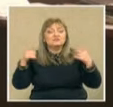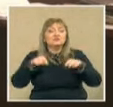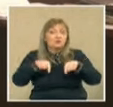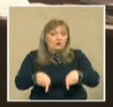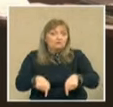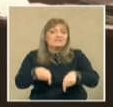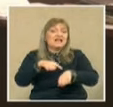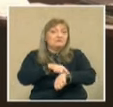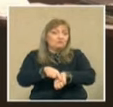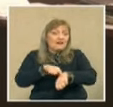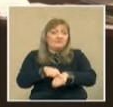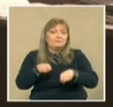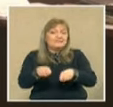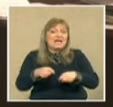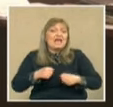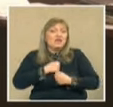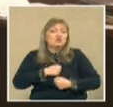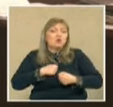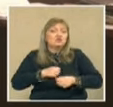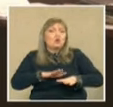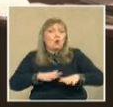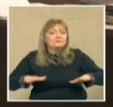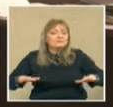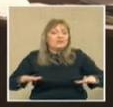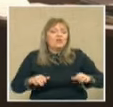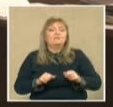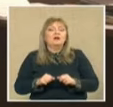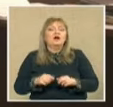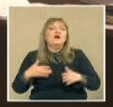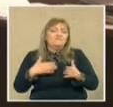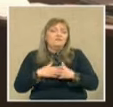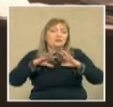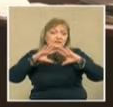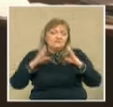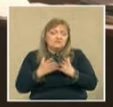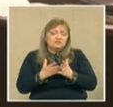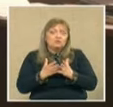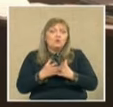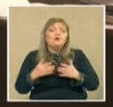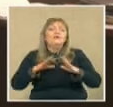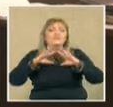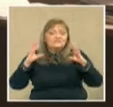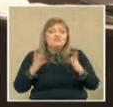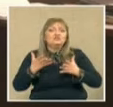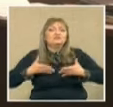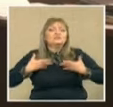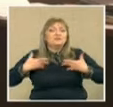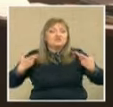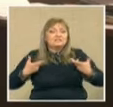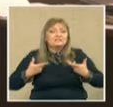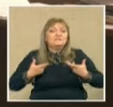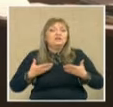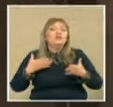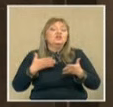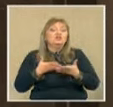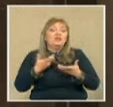тая сложна обстановка. Но въпреки всичко, мисля, че всички сме щастливи, че театъра е